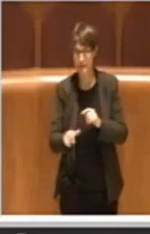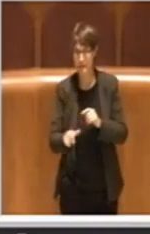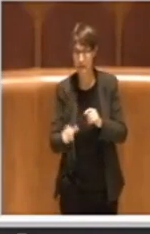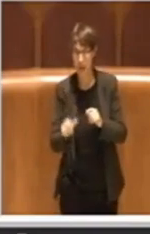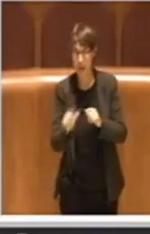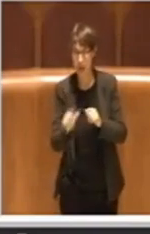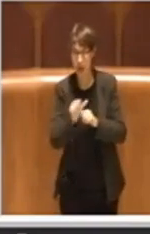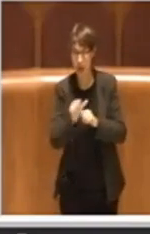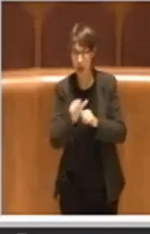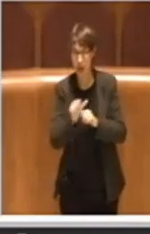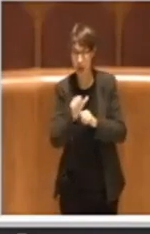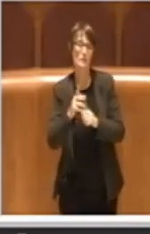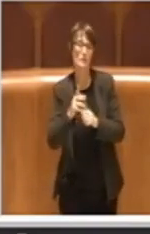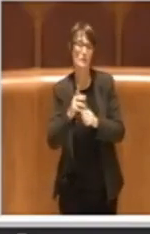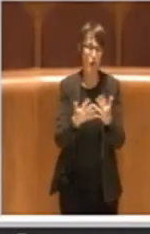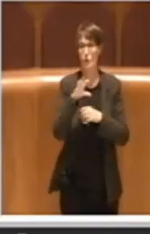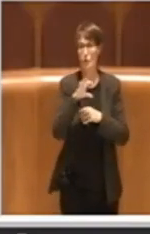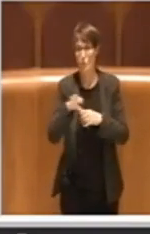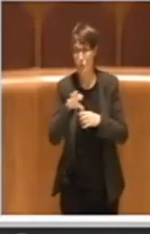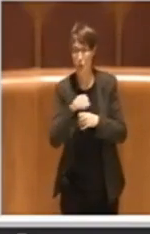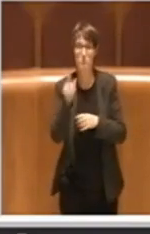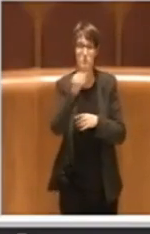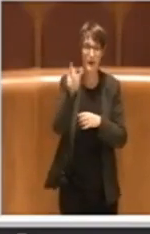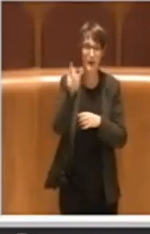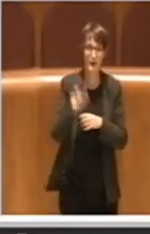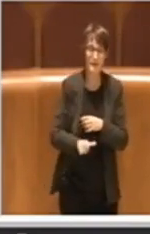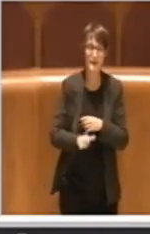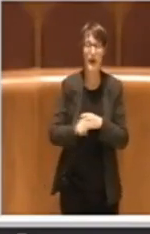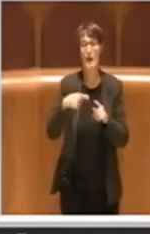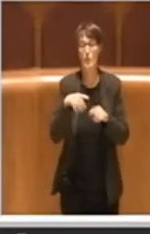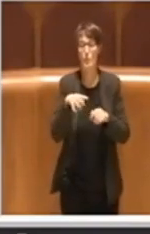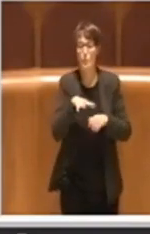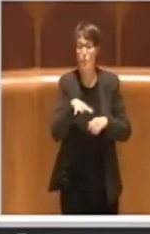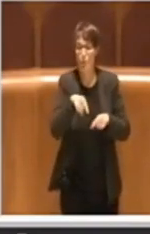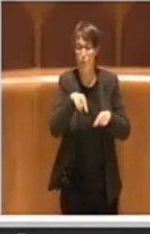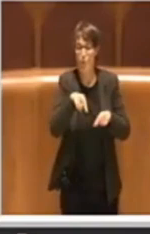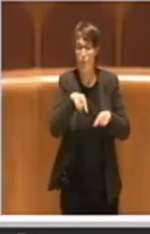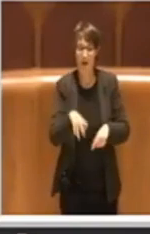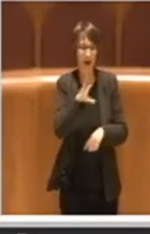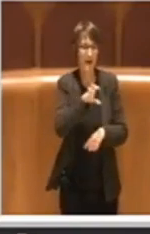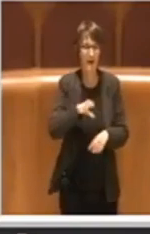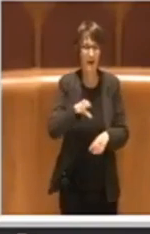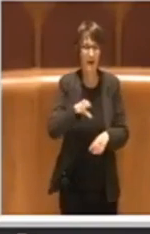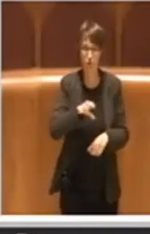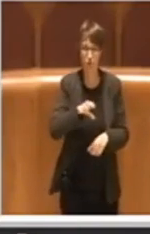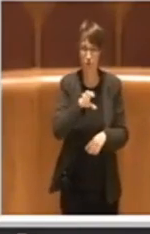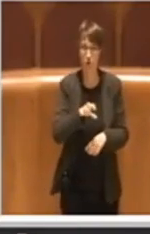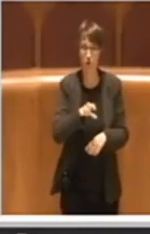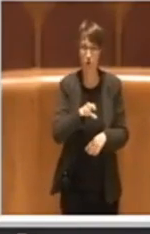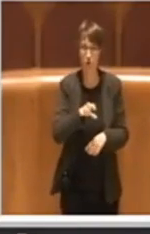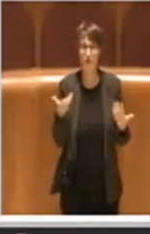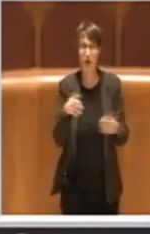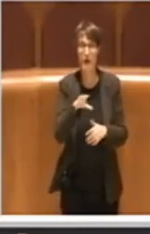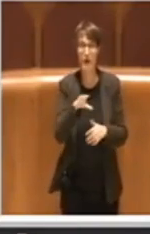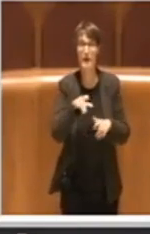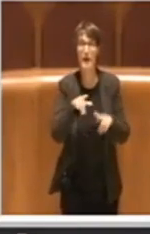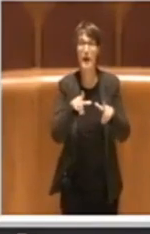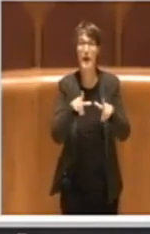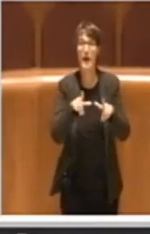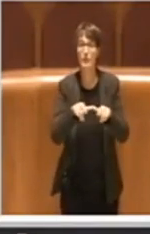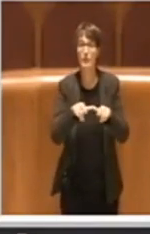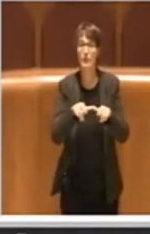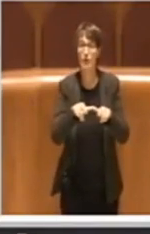mondiale europea può italiana e anche locale regionale ed infatti la regione lazio è uno degli istituti